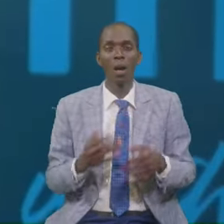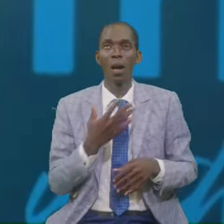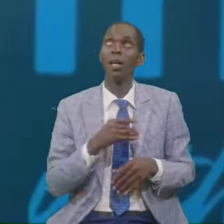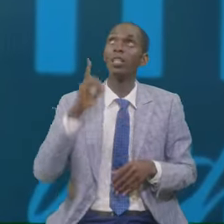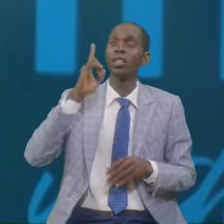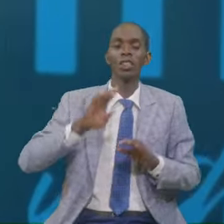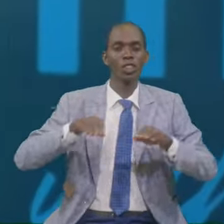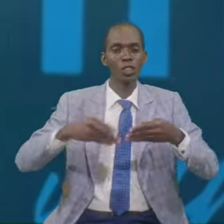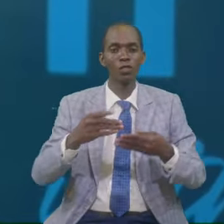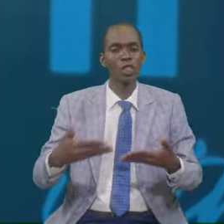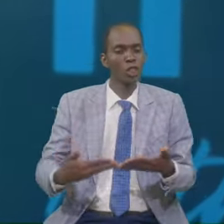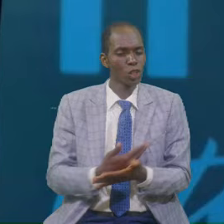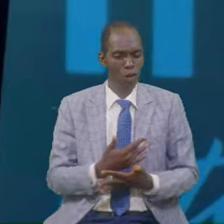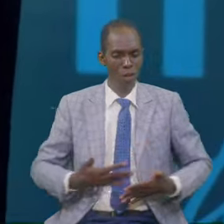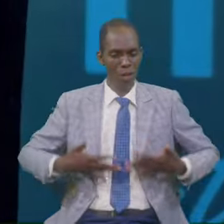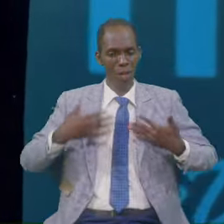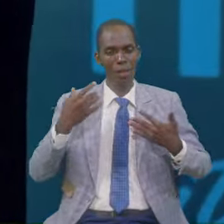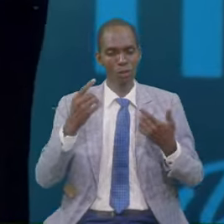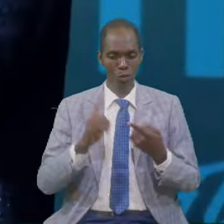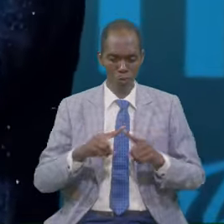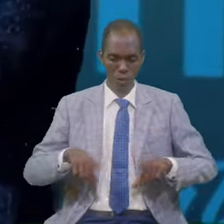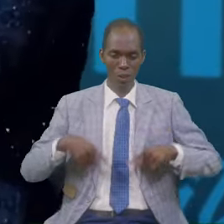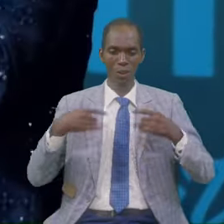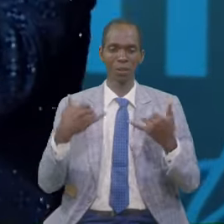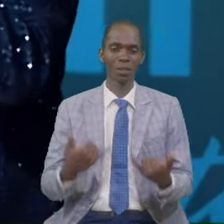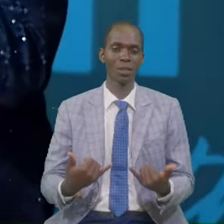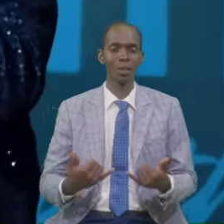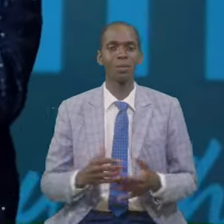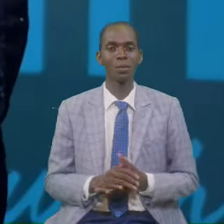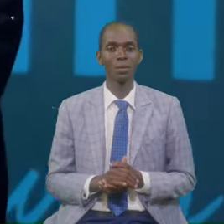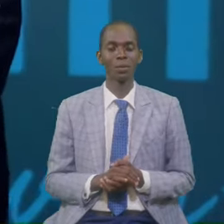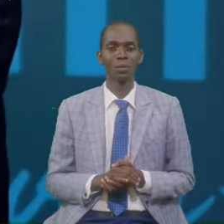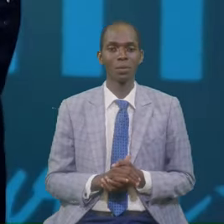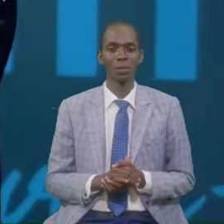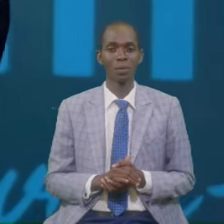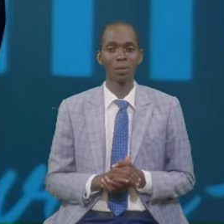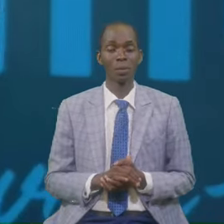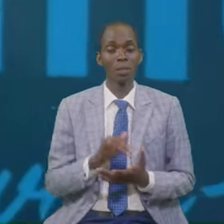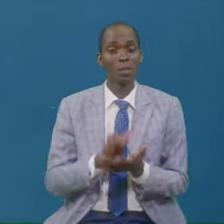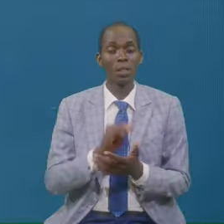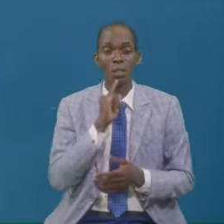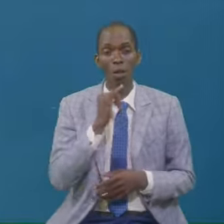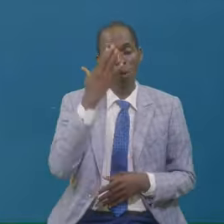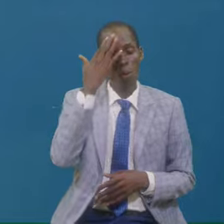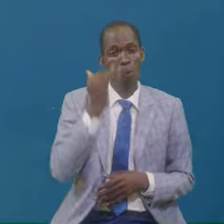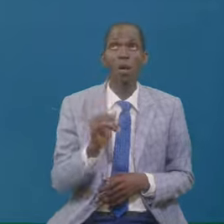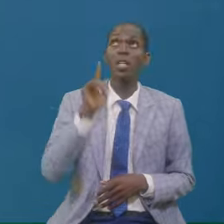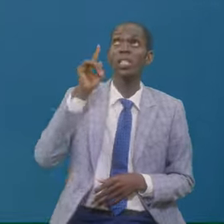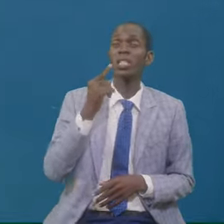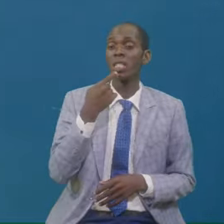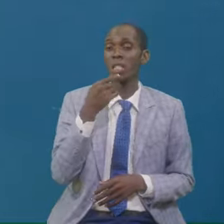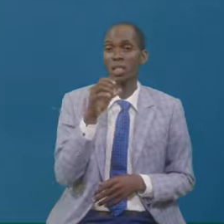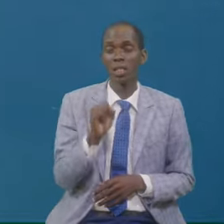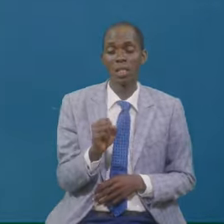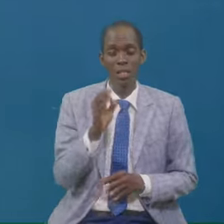life for the present, ఆయన ప్రస్తుతానికి నూతన జీవితాన్ని ఇస్తారు. That's why it says if any man be